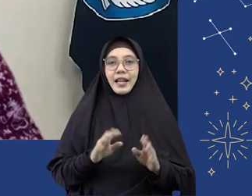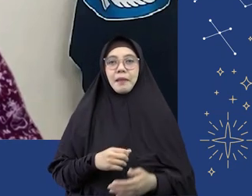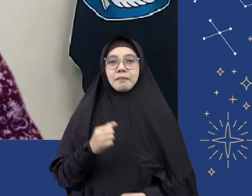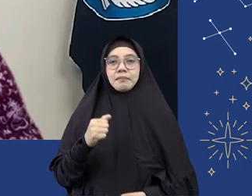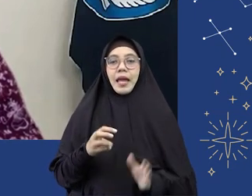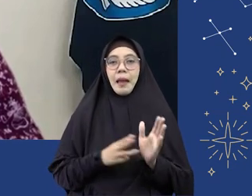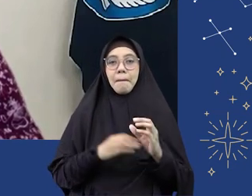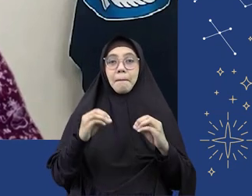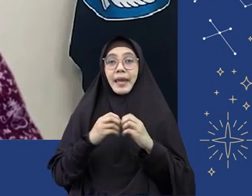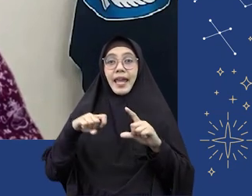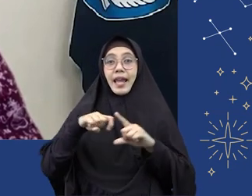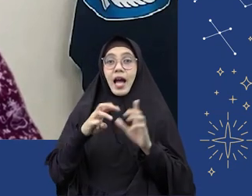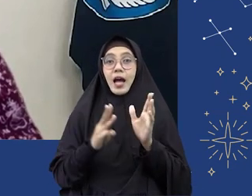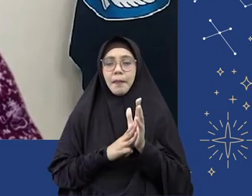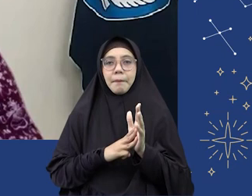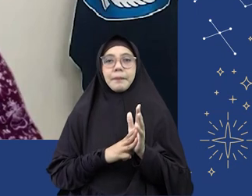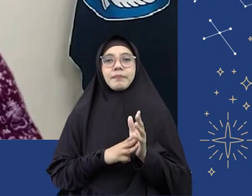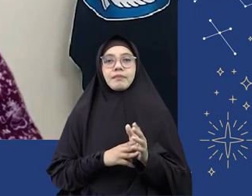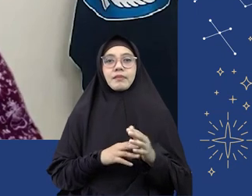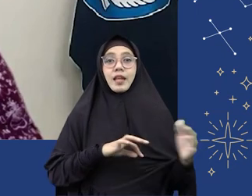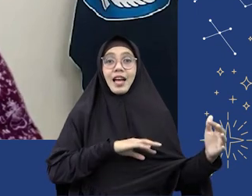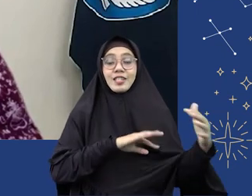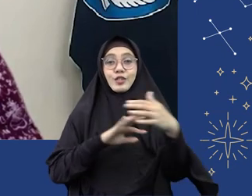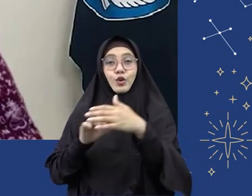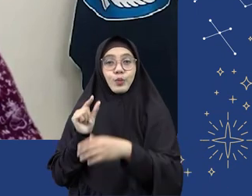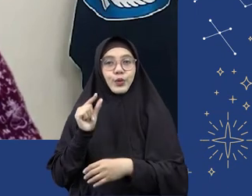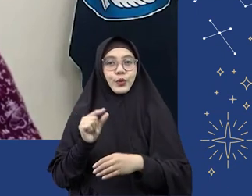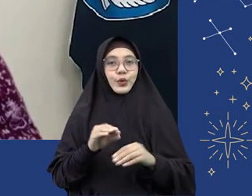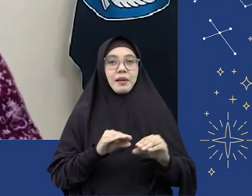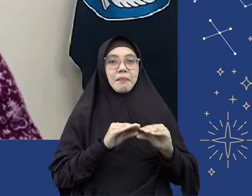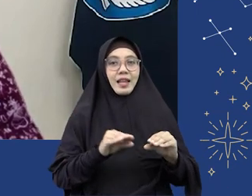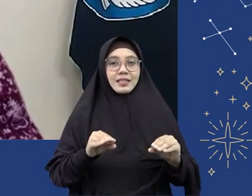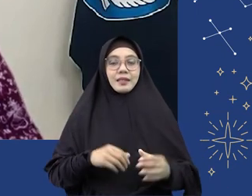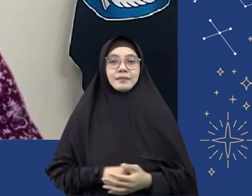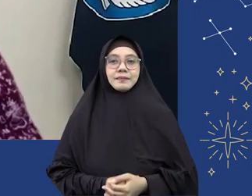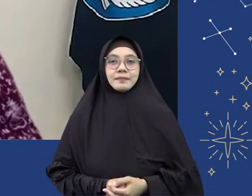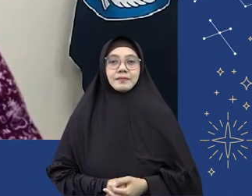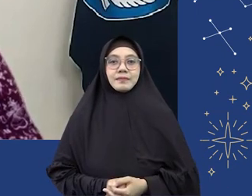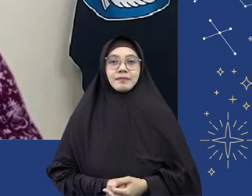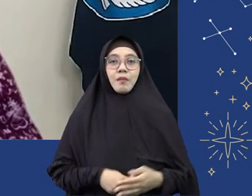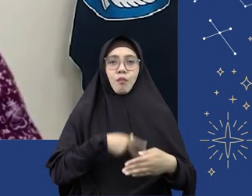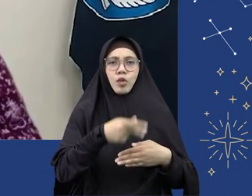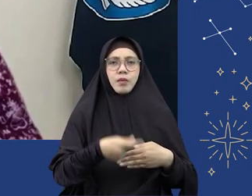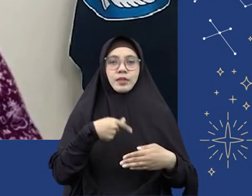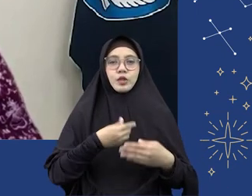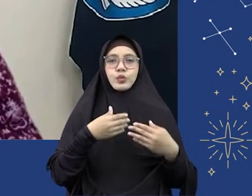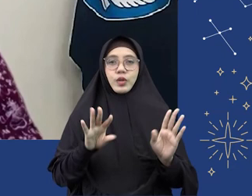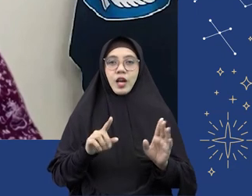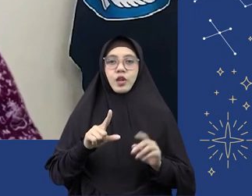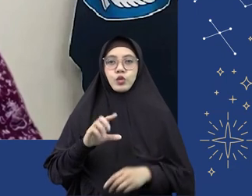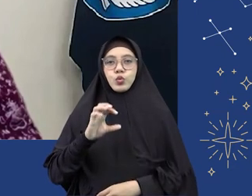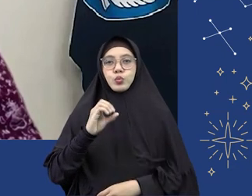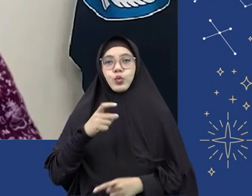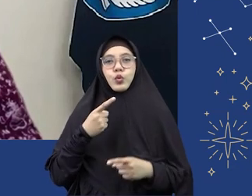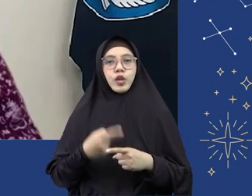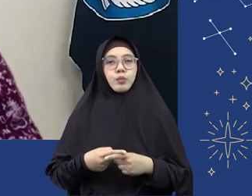mpkm yang memungkinkan pengajaran ilmu astronomi pada para pelajar adalah kampus pengajar program ini sudah mengirim lebih dari 70.000